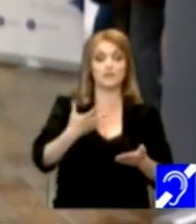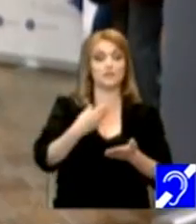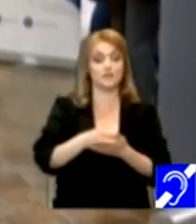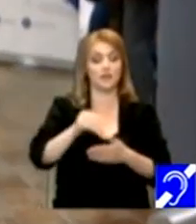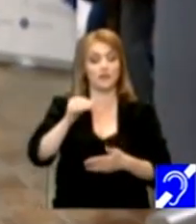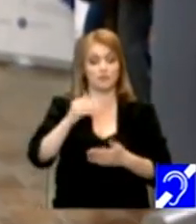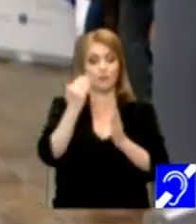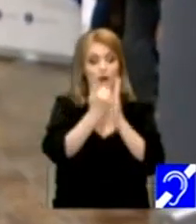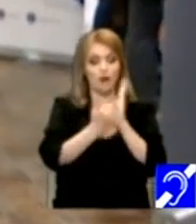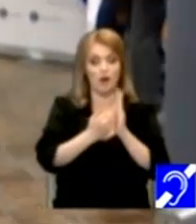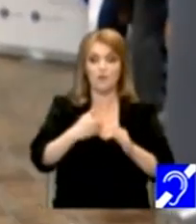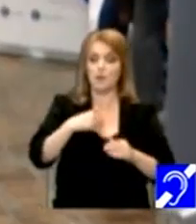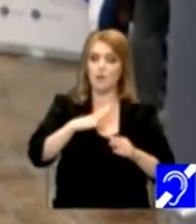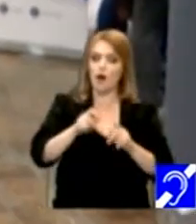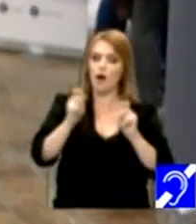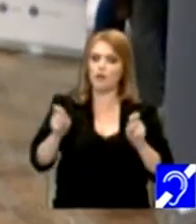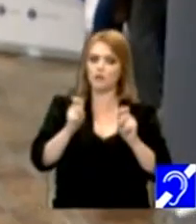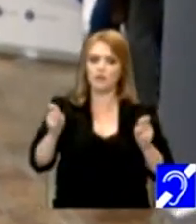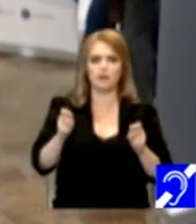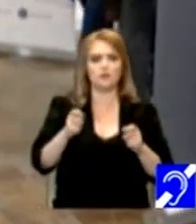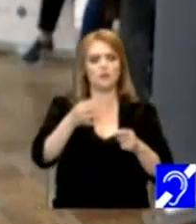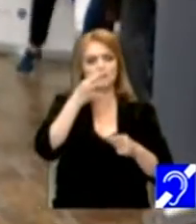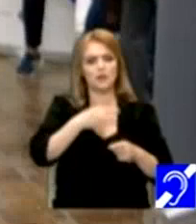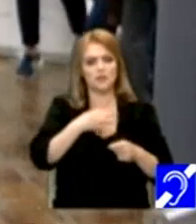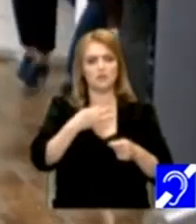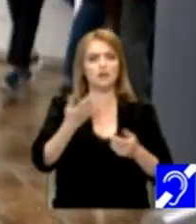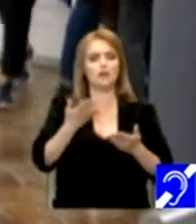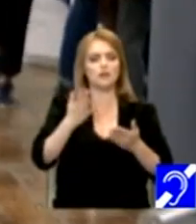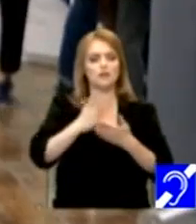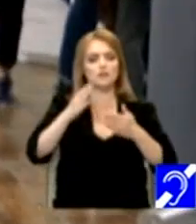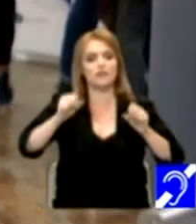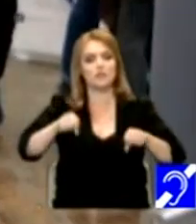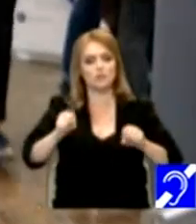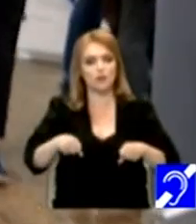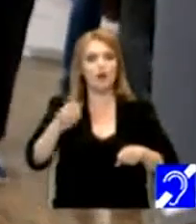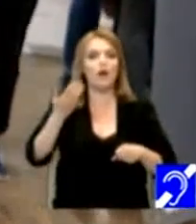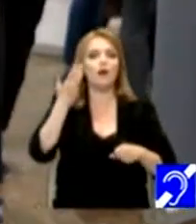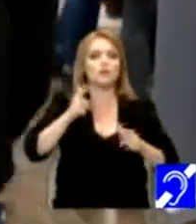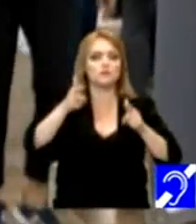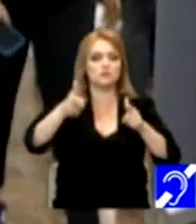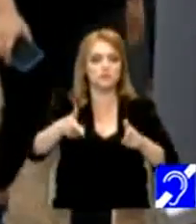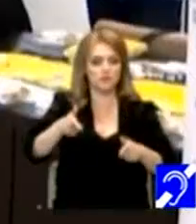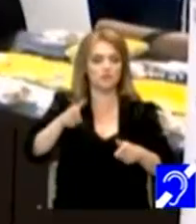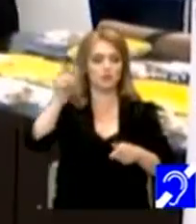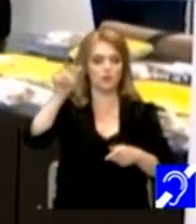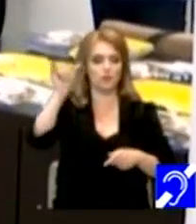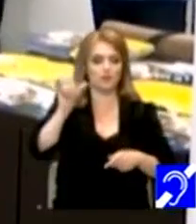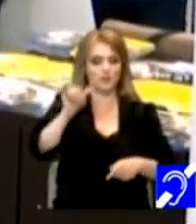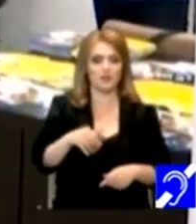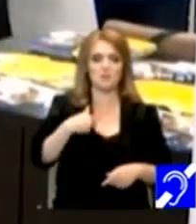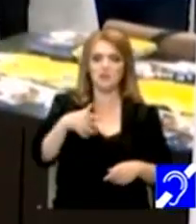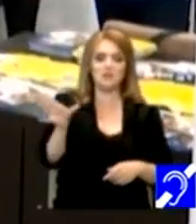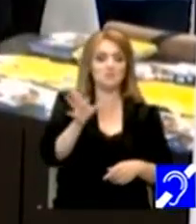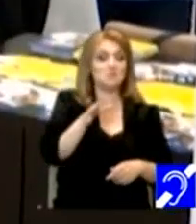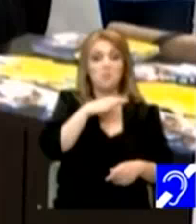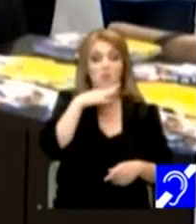deschise și mi-au spus mai multe oportunități care se deschid odată ce intri la Universitatea din Brașov. Îmi plac mai multe